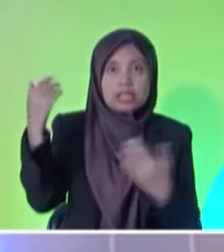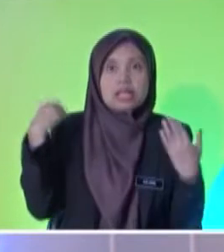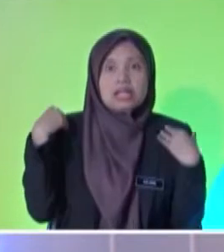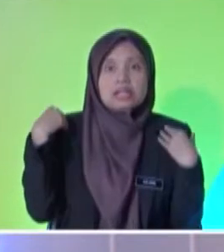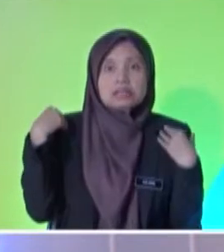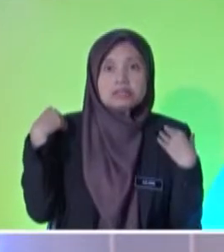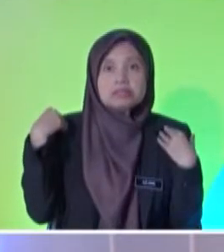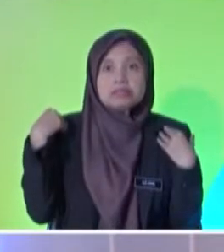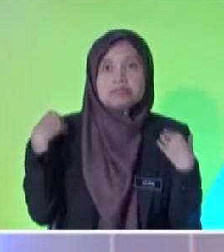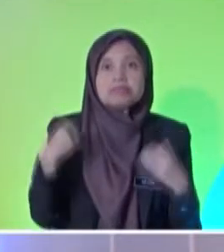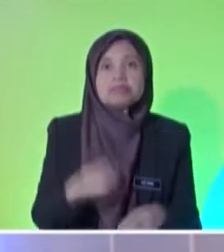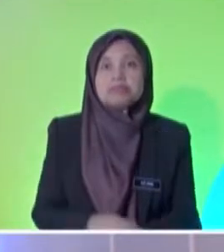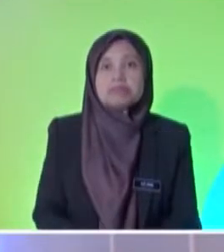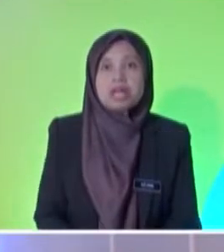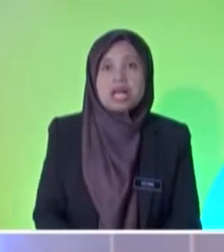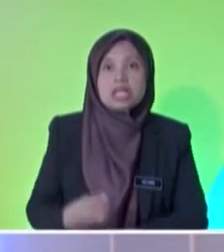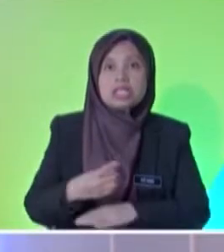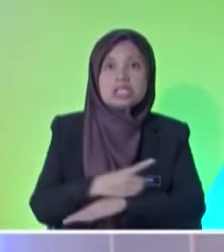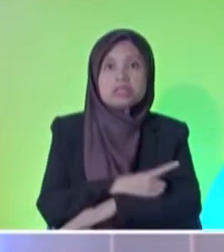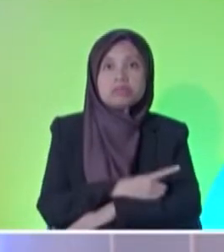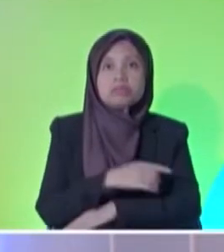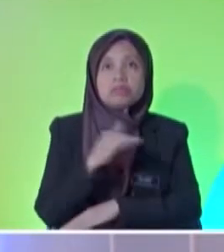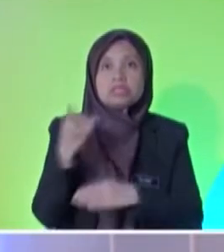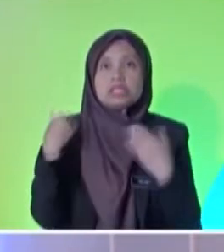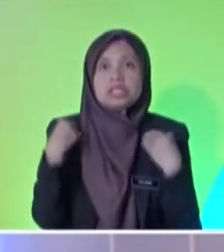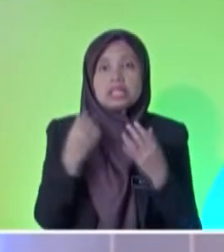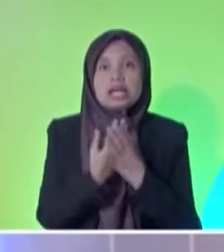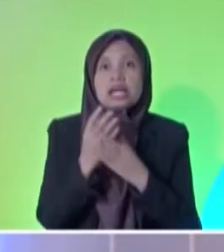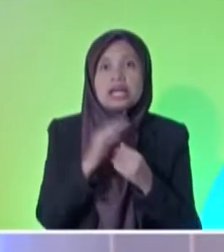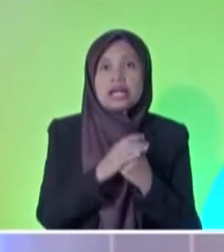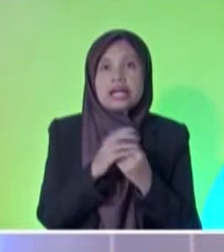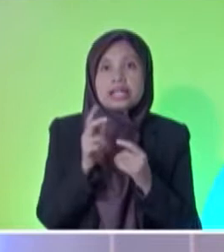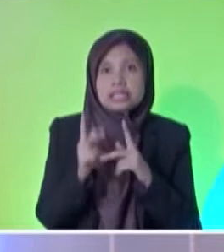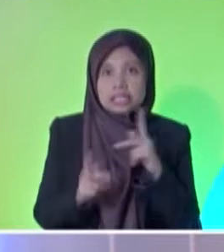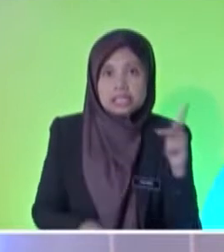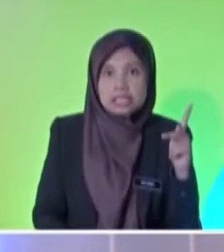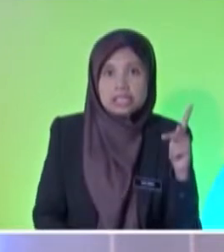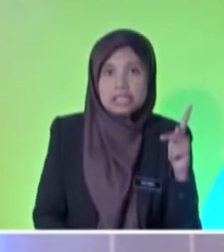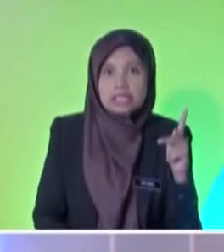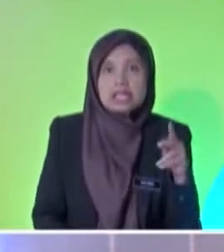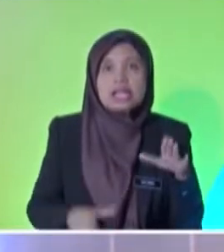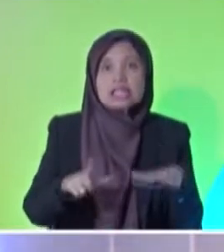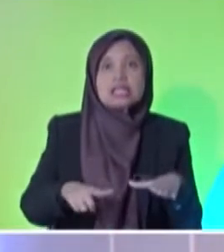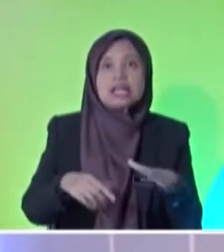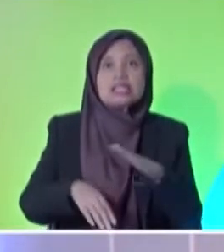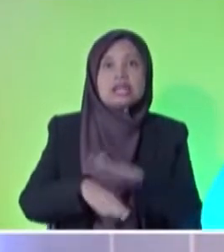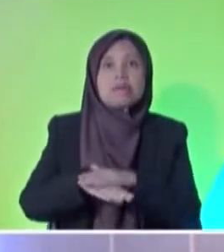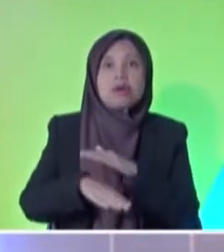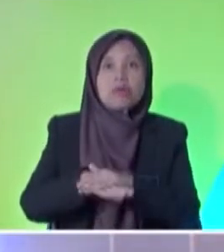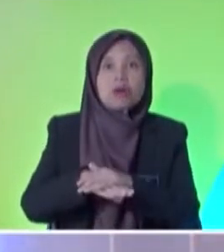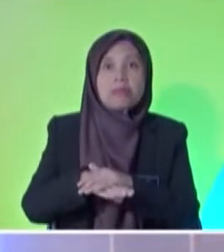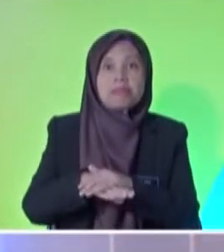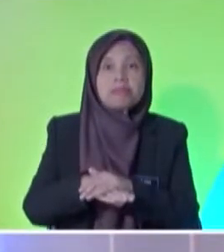pusing muncul bintang karena debu yang berada tangki ini kita letakkan di bawah oke varietas padi tikus sama